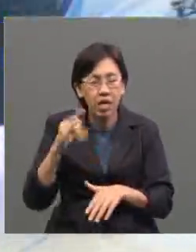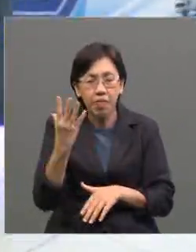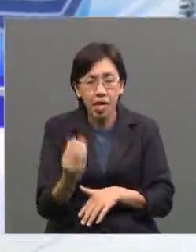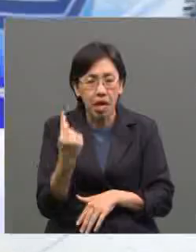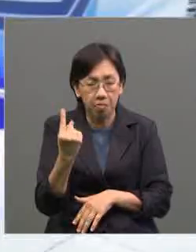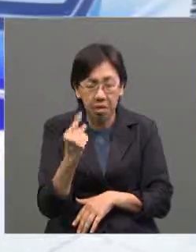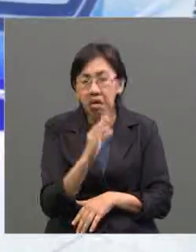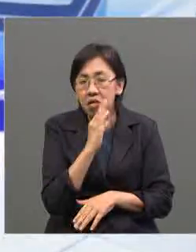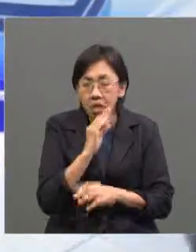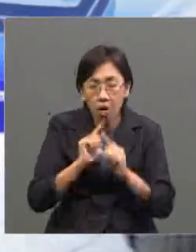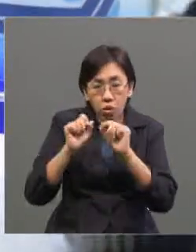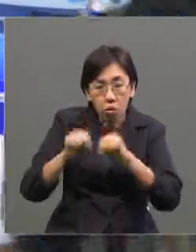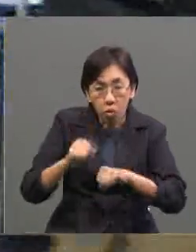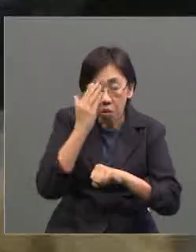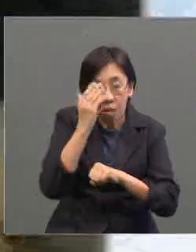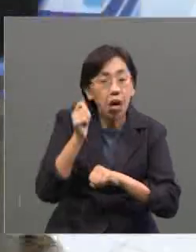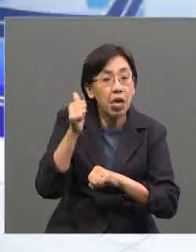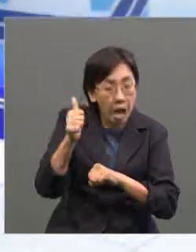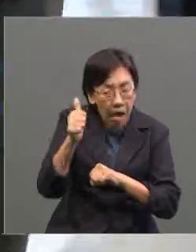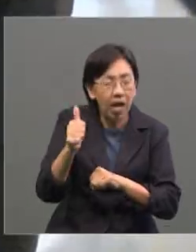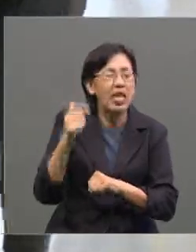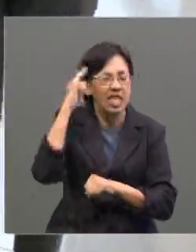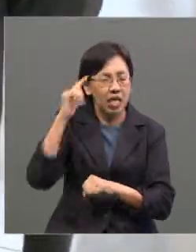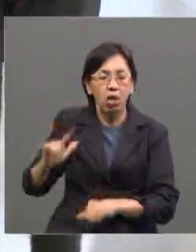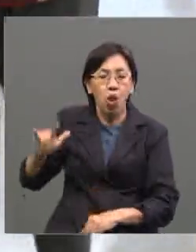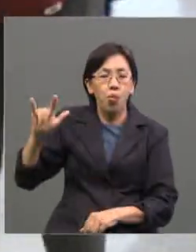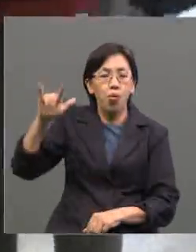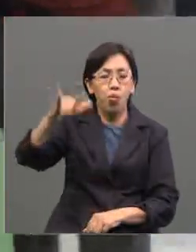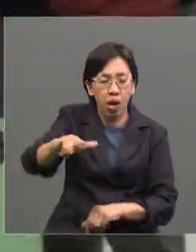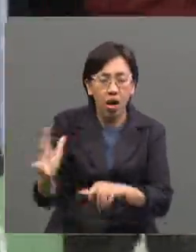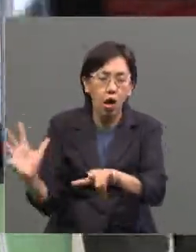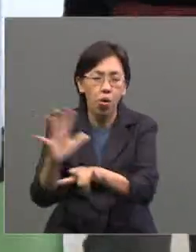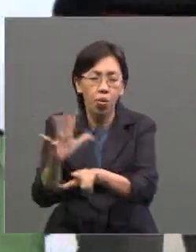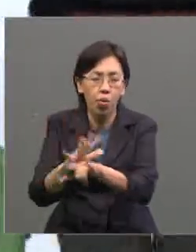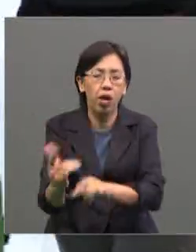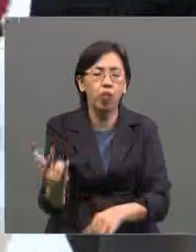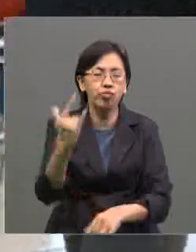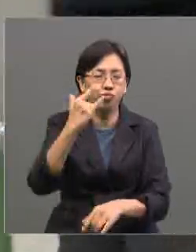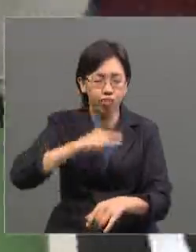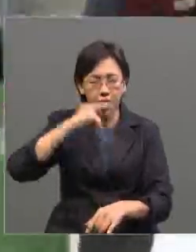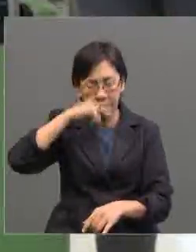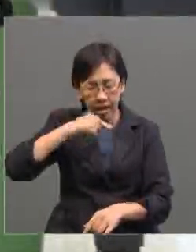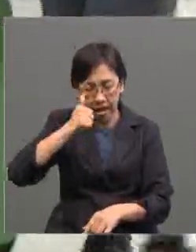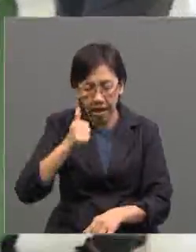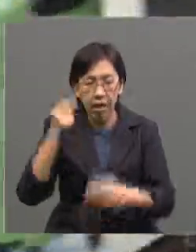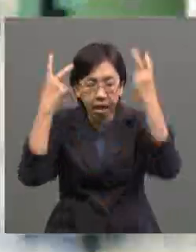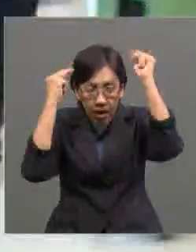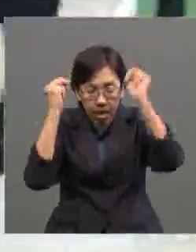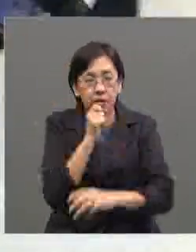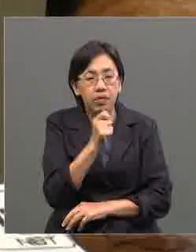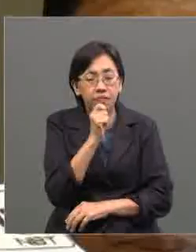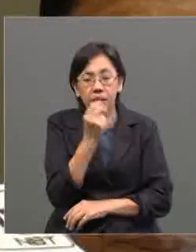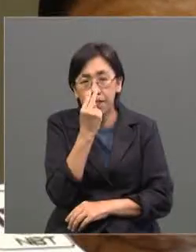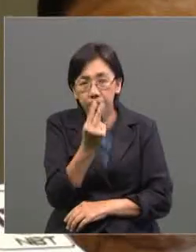ำถ้าตกลงกับรัฐบาลอิสราเอลได้เนี่ยก็จะเอาลำเนี้ยไปรับคนไทยกลับมาทันทีลองฟังเสียงท่านนายกดูครับ